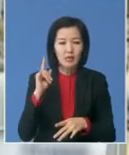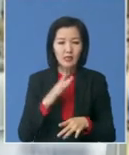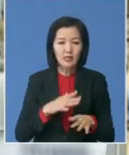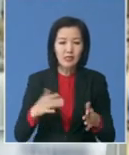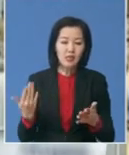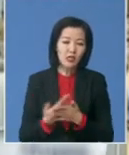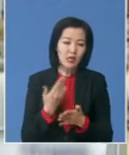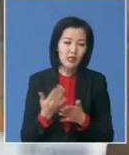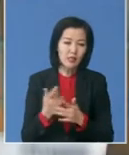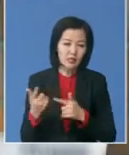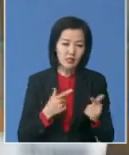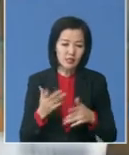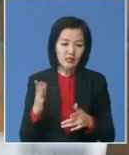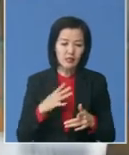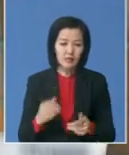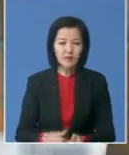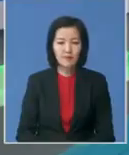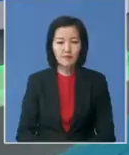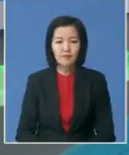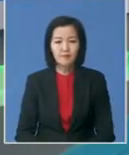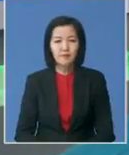дайындаған Ербол Ілиясов, Жетісу арнасы.